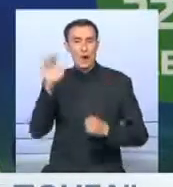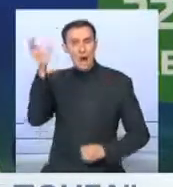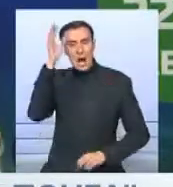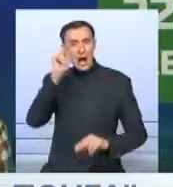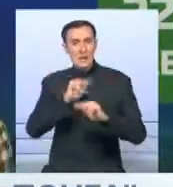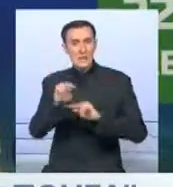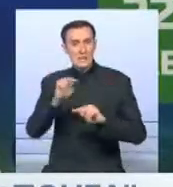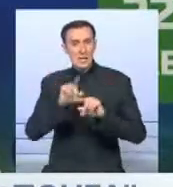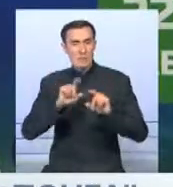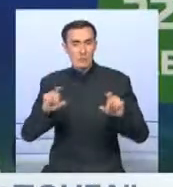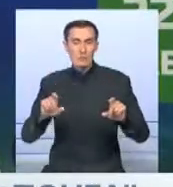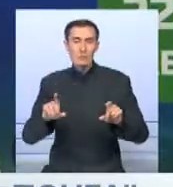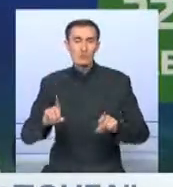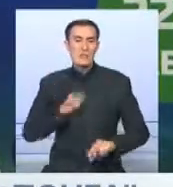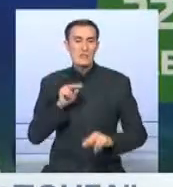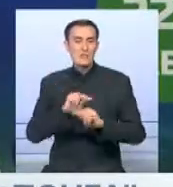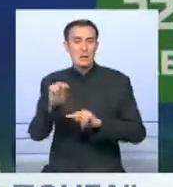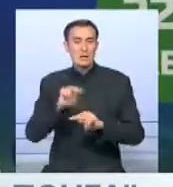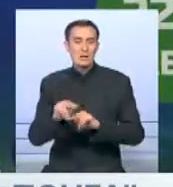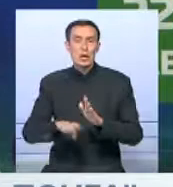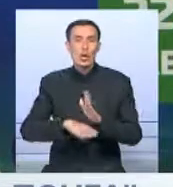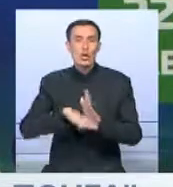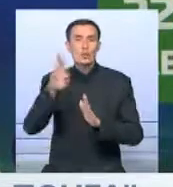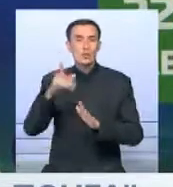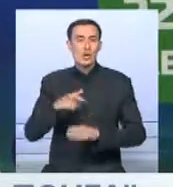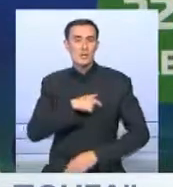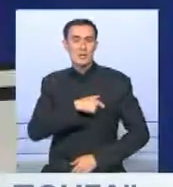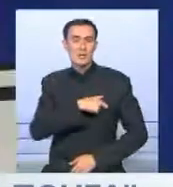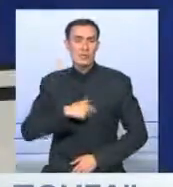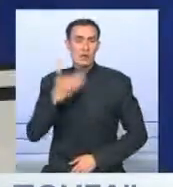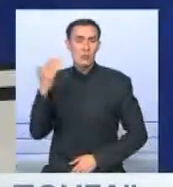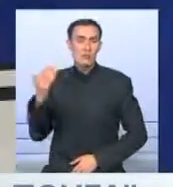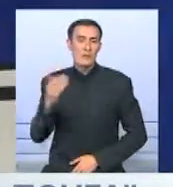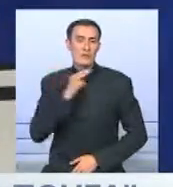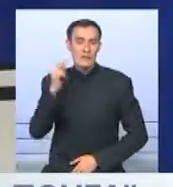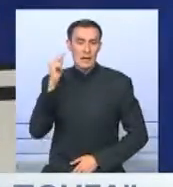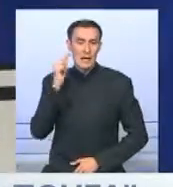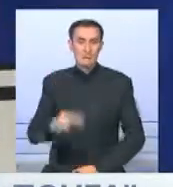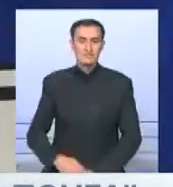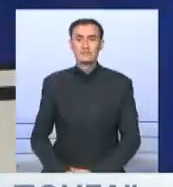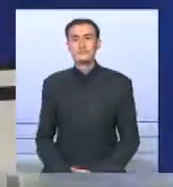академию и получат мастер-класс от лучших тренеров этой академии.